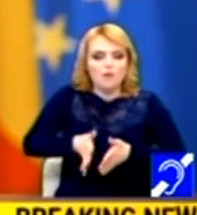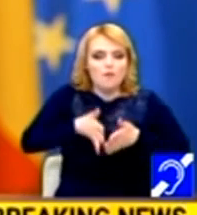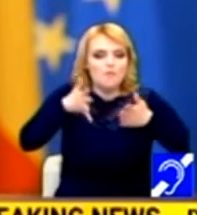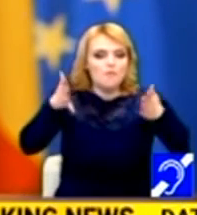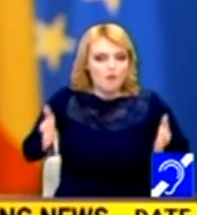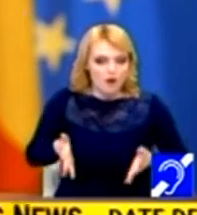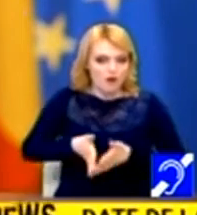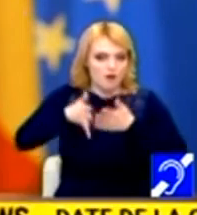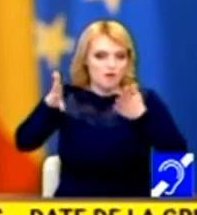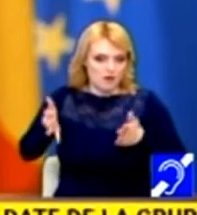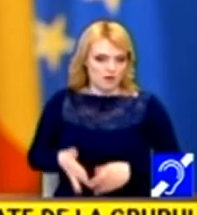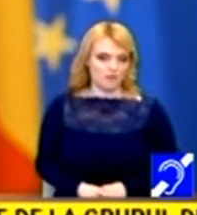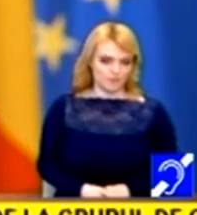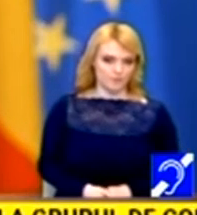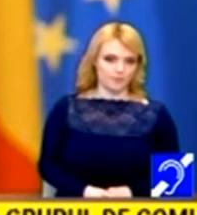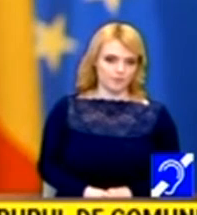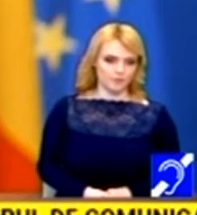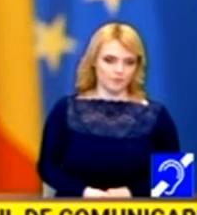mult, mult mai mare.